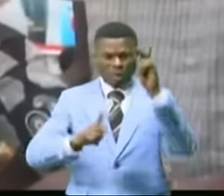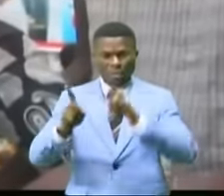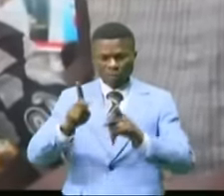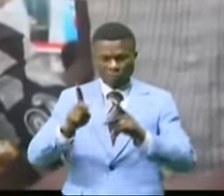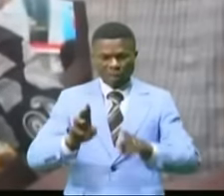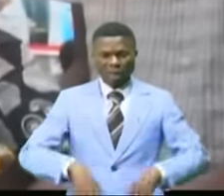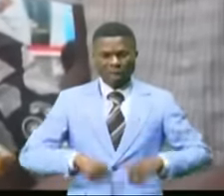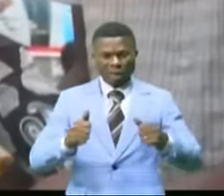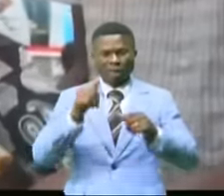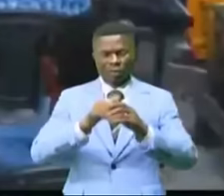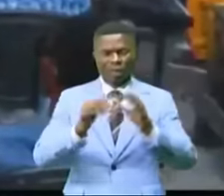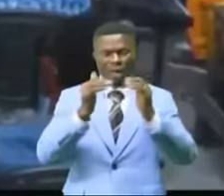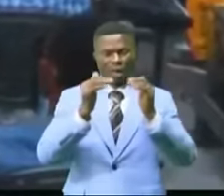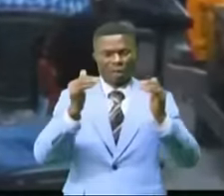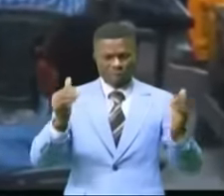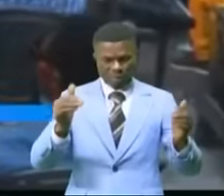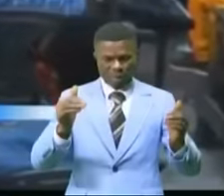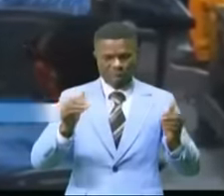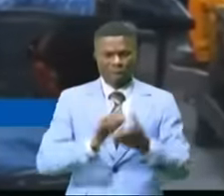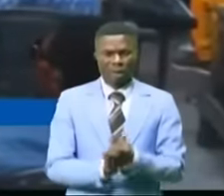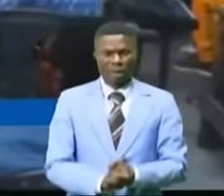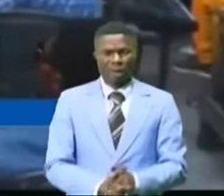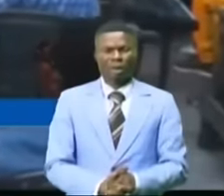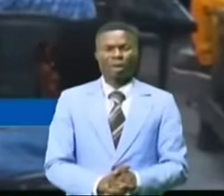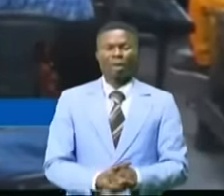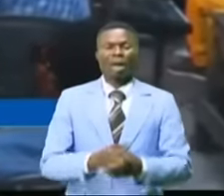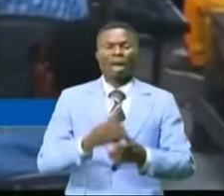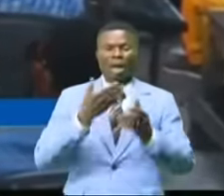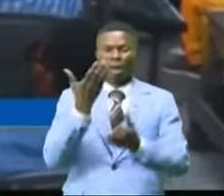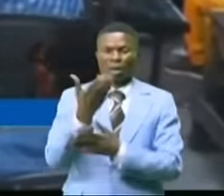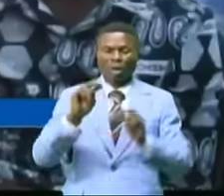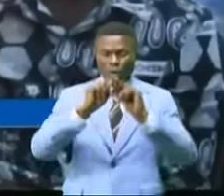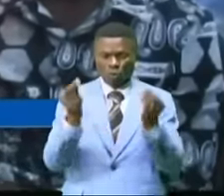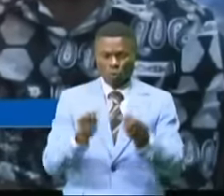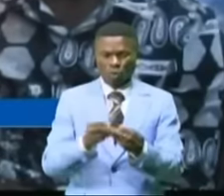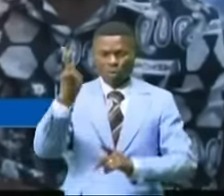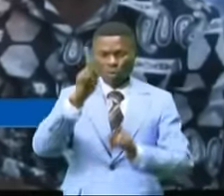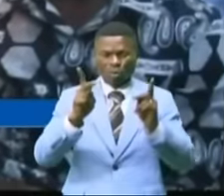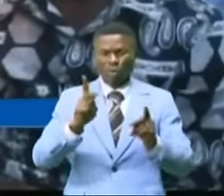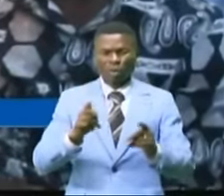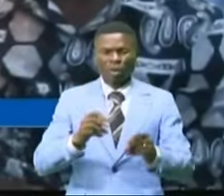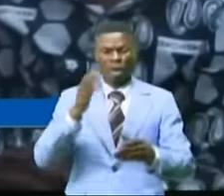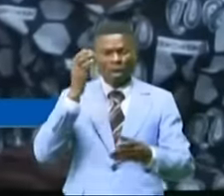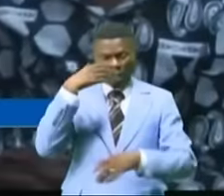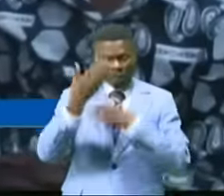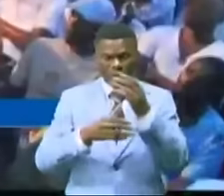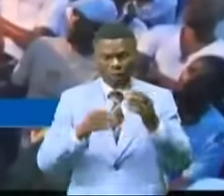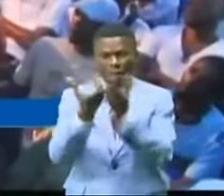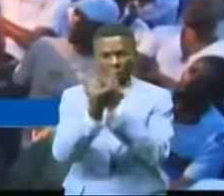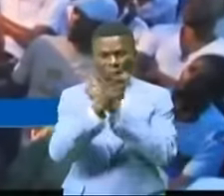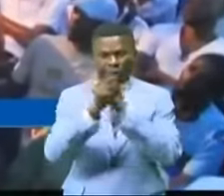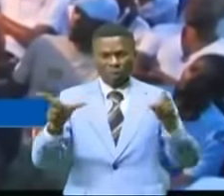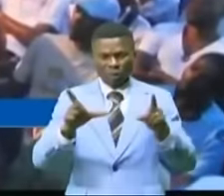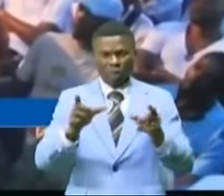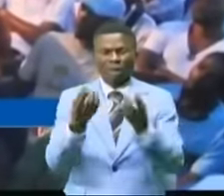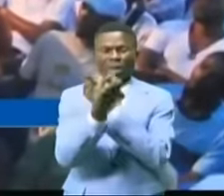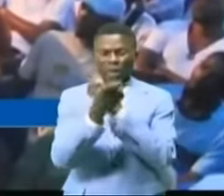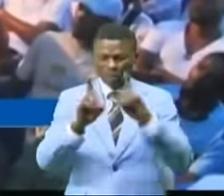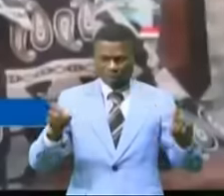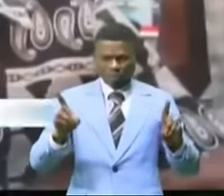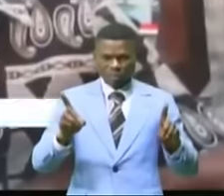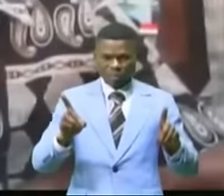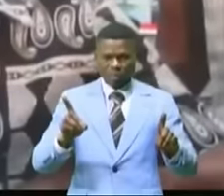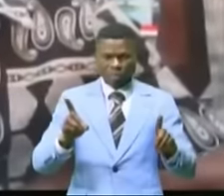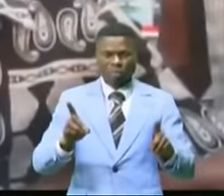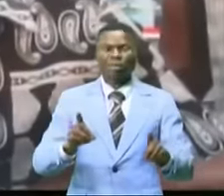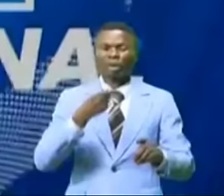vive en toute quiétude. La force du progrès est une structure citoyenne qui milite pour la liberté et la démocratie,